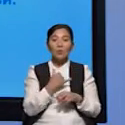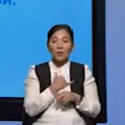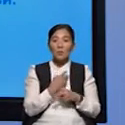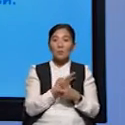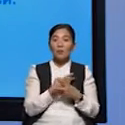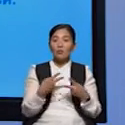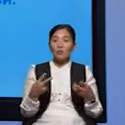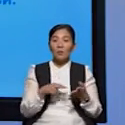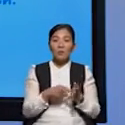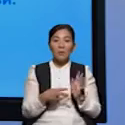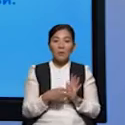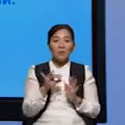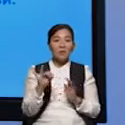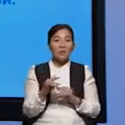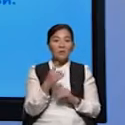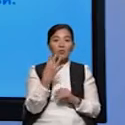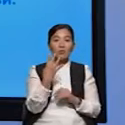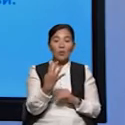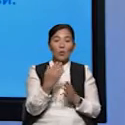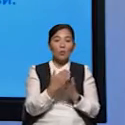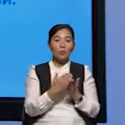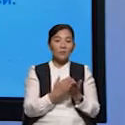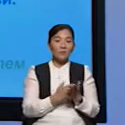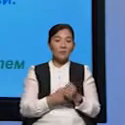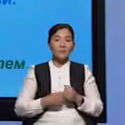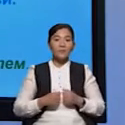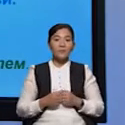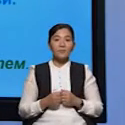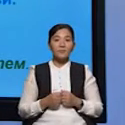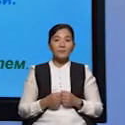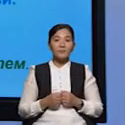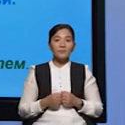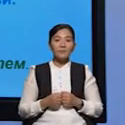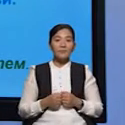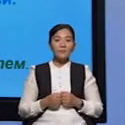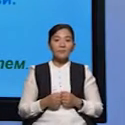нас получился план из четырех пунктов.